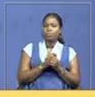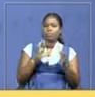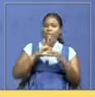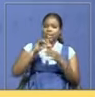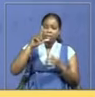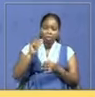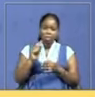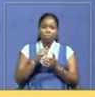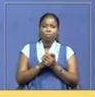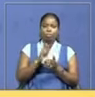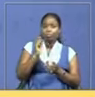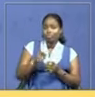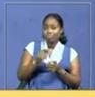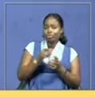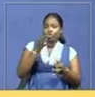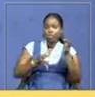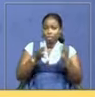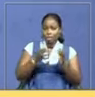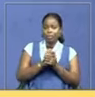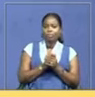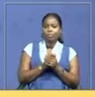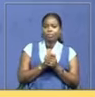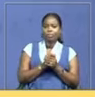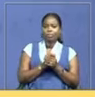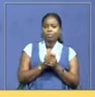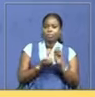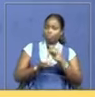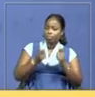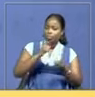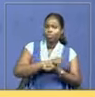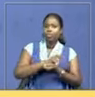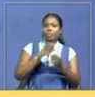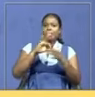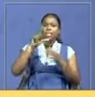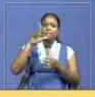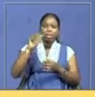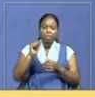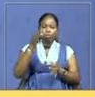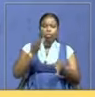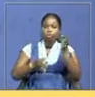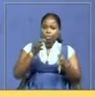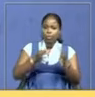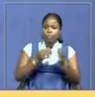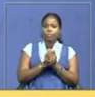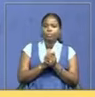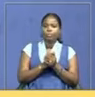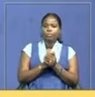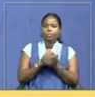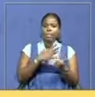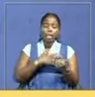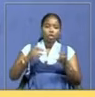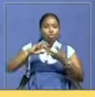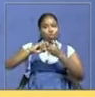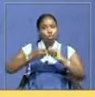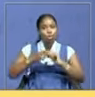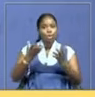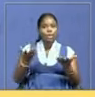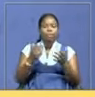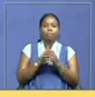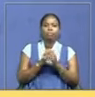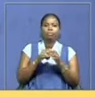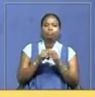magistrature la dématérialisation du service public de la justice la justice est le numérique le temps